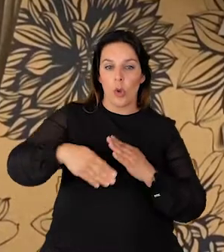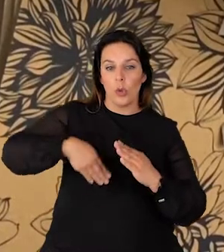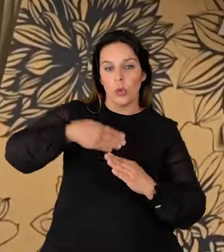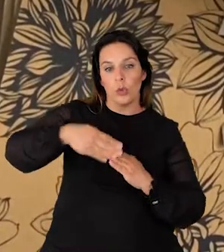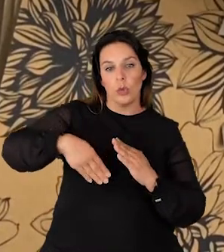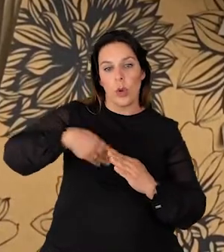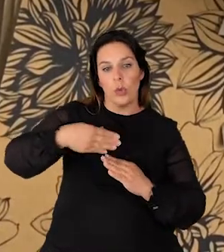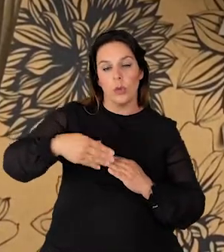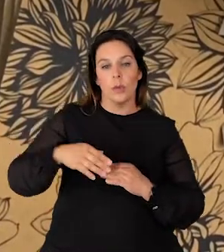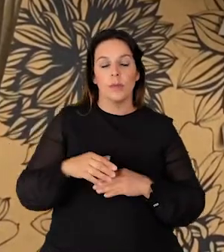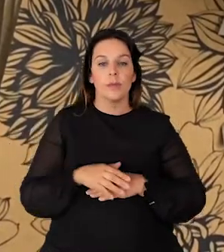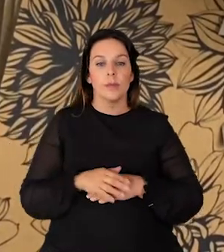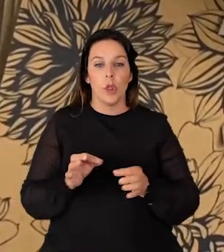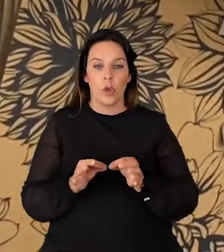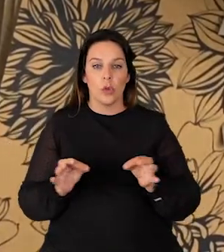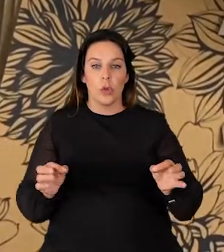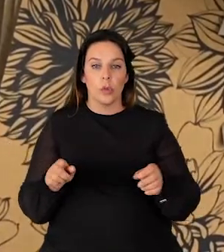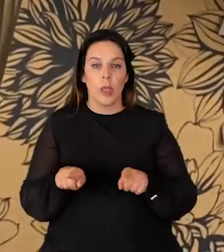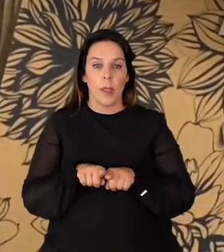rakiety.